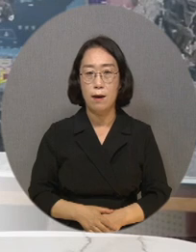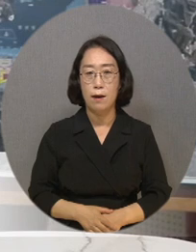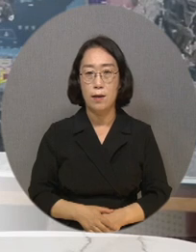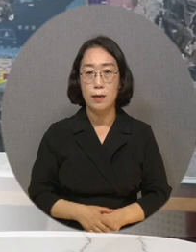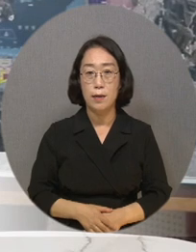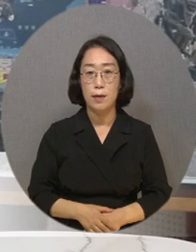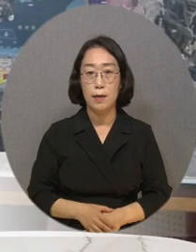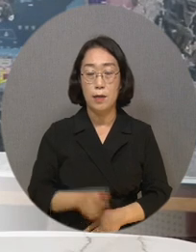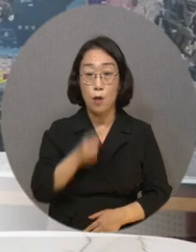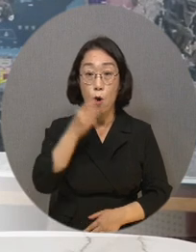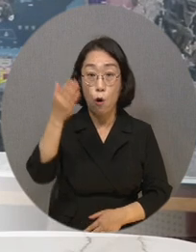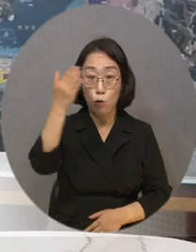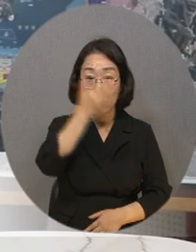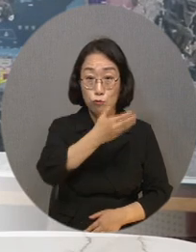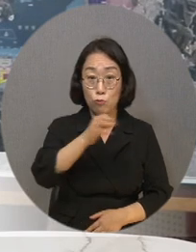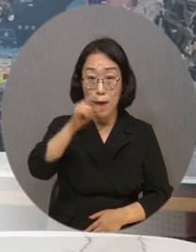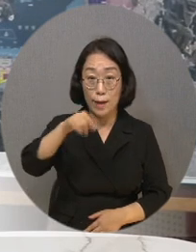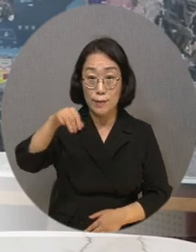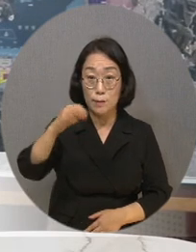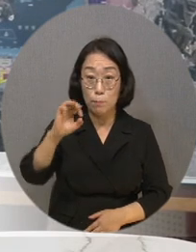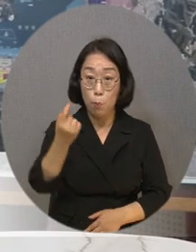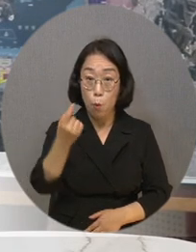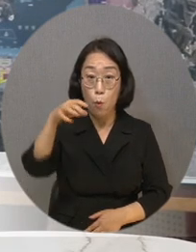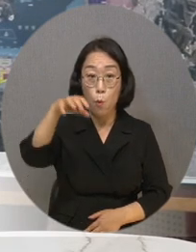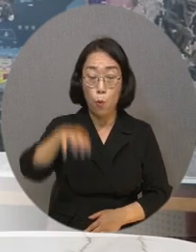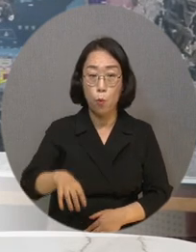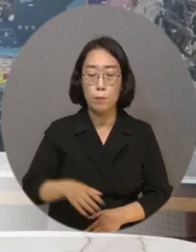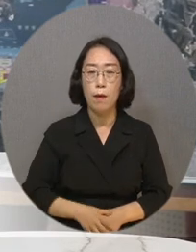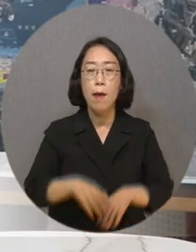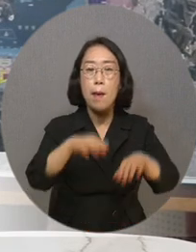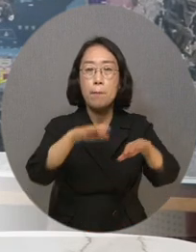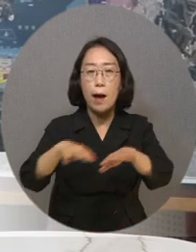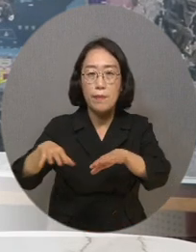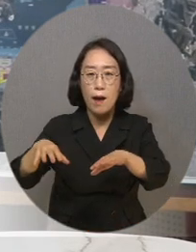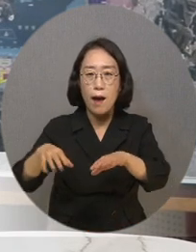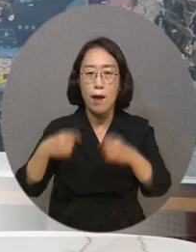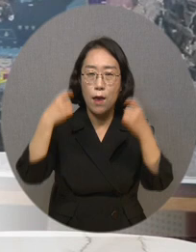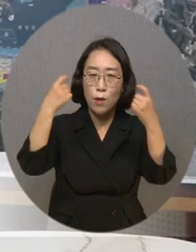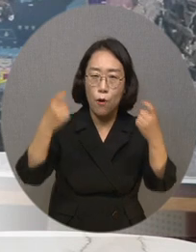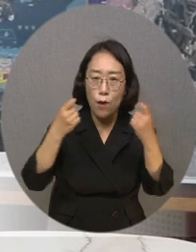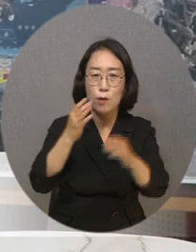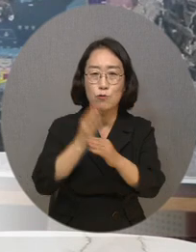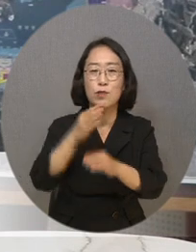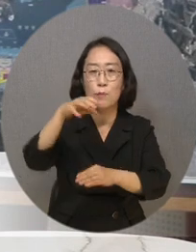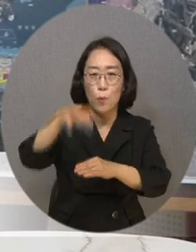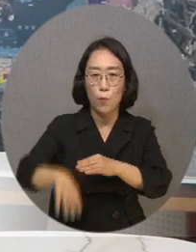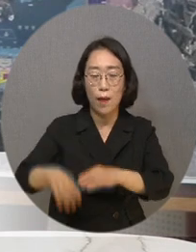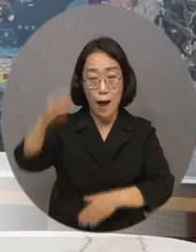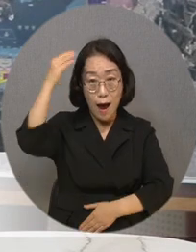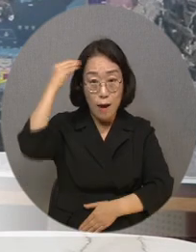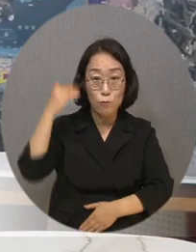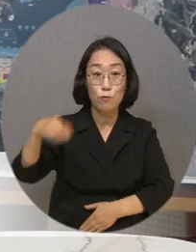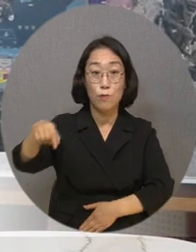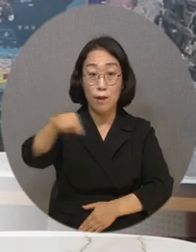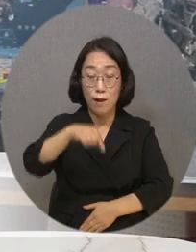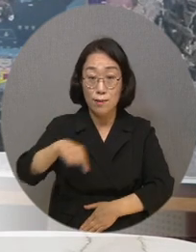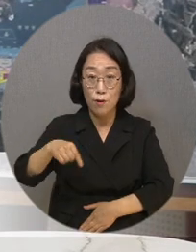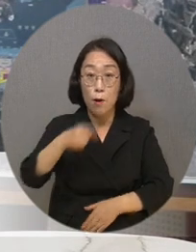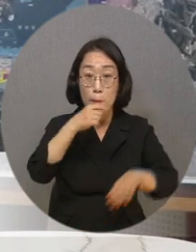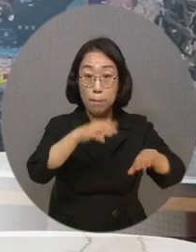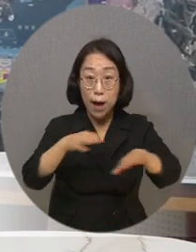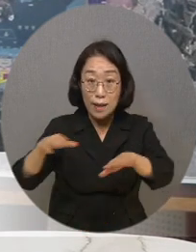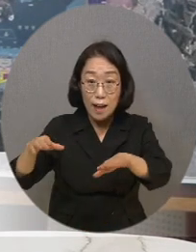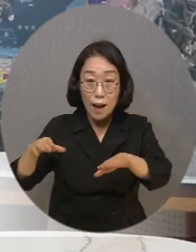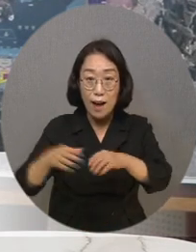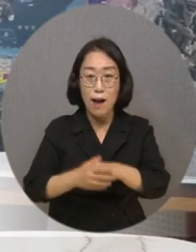여수 엑스포장은 우리 남해안의 해양관광 중심지이자 우리 대한민국의 해양관광